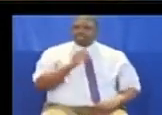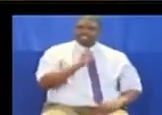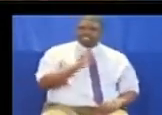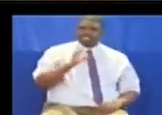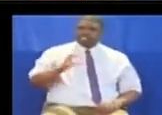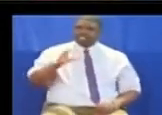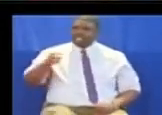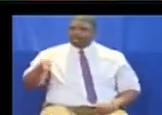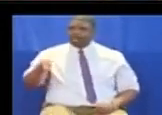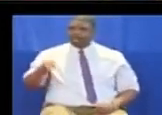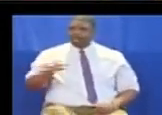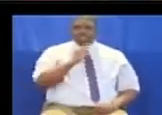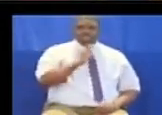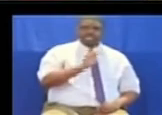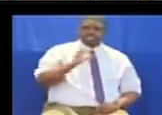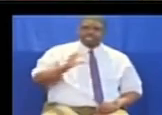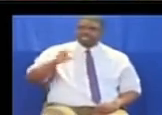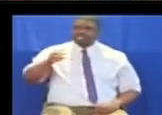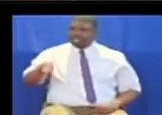Asante sana.